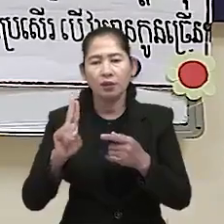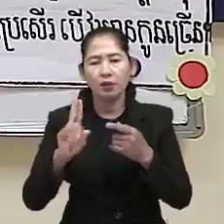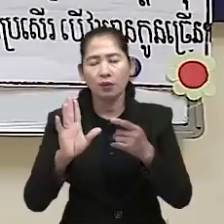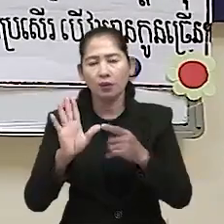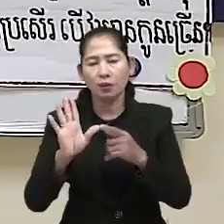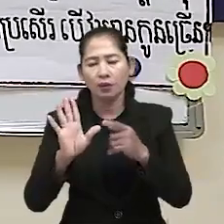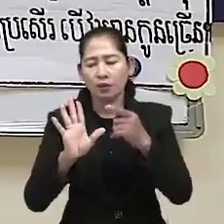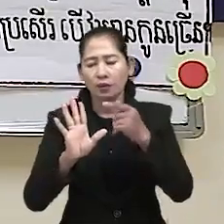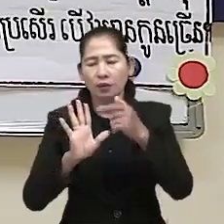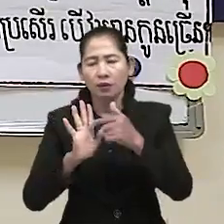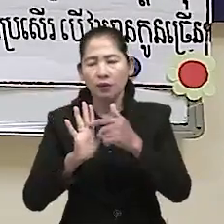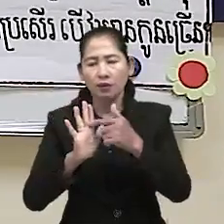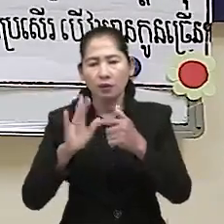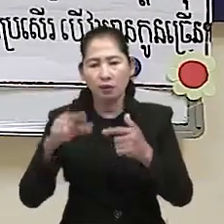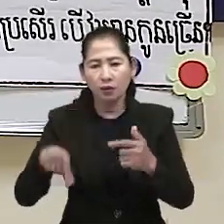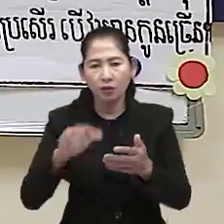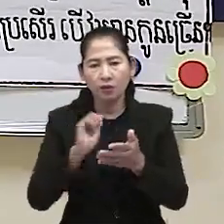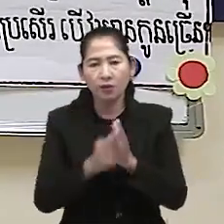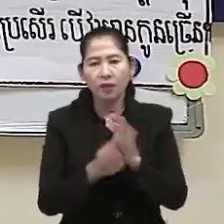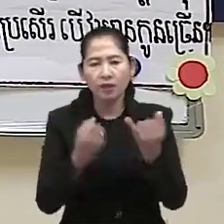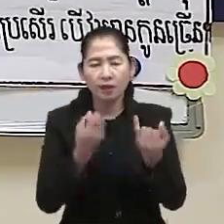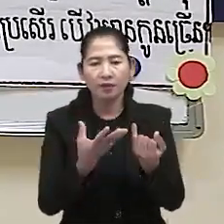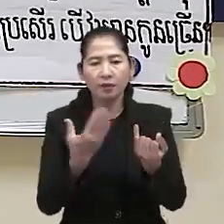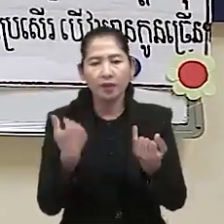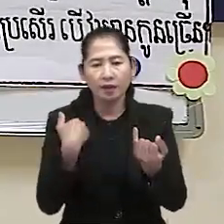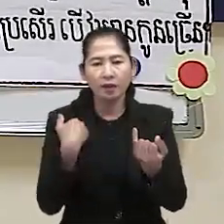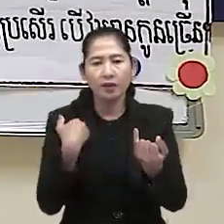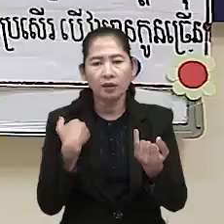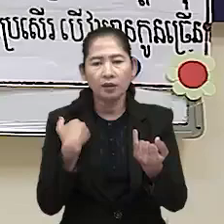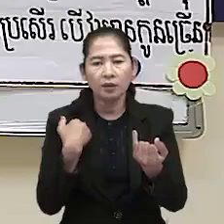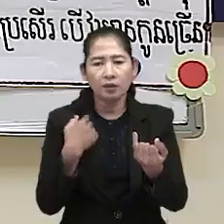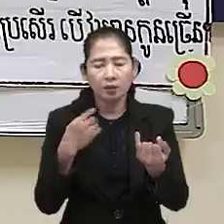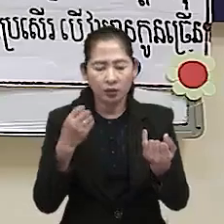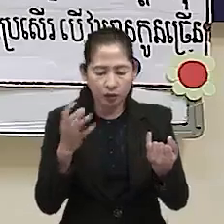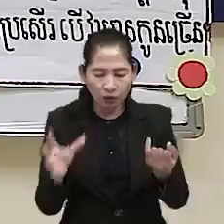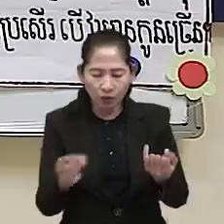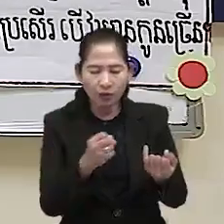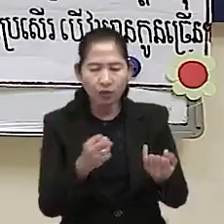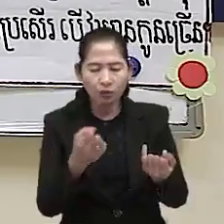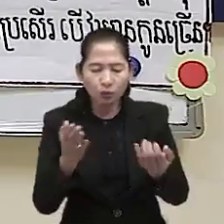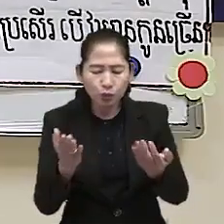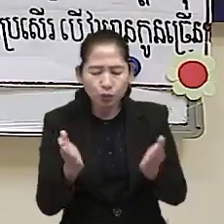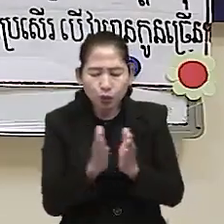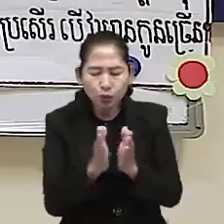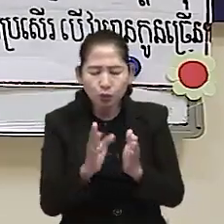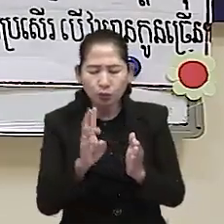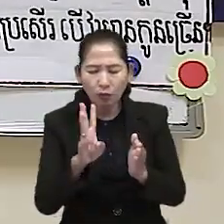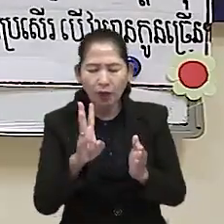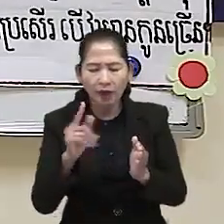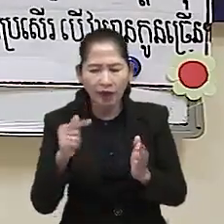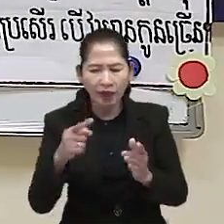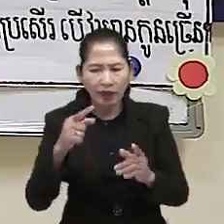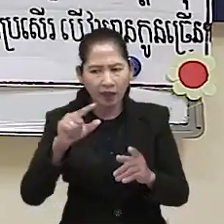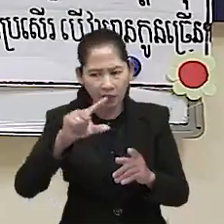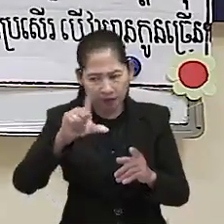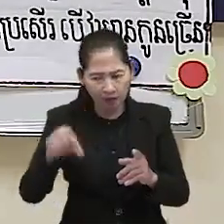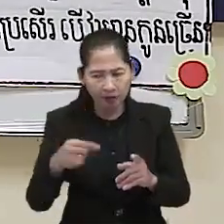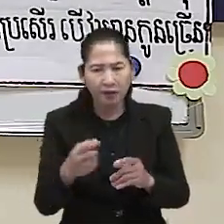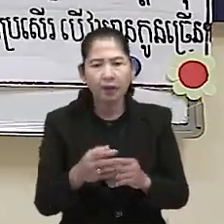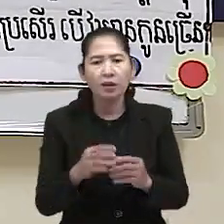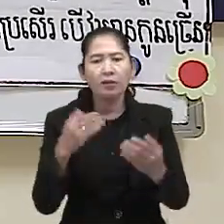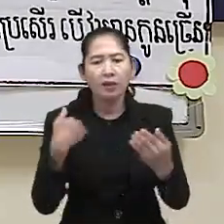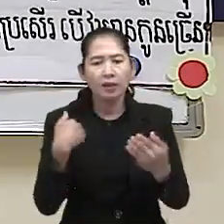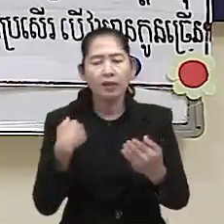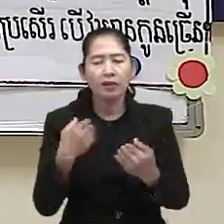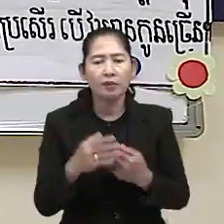នាងអុកណាកូនណាហើយពេលវានៅការចិញ្ចឹមមាននៅចង់យកមកចិញ្ចឹមតាំងពីតូចអាយុ3ខែកន្លះម៉េះចាអញ្ចឹងមាន